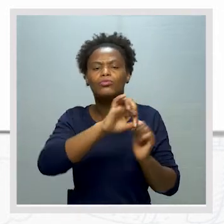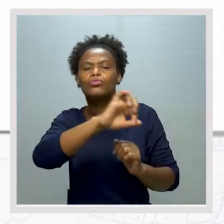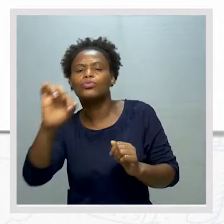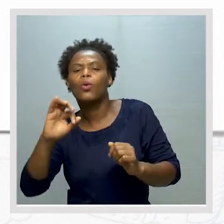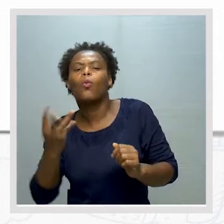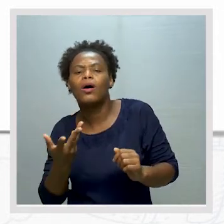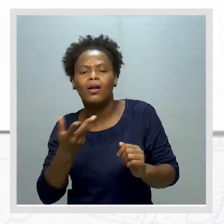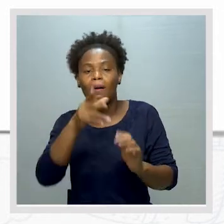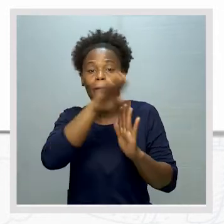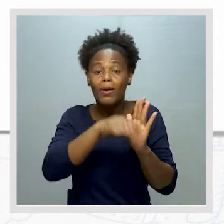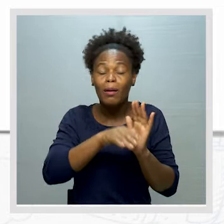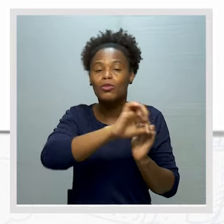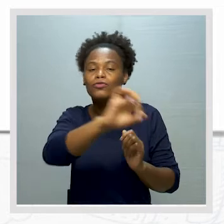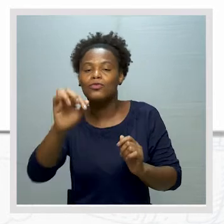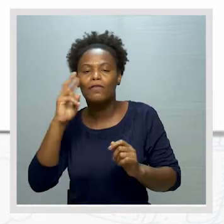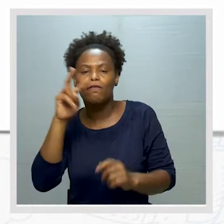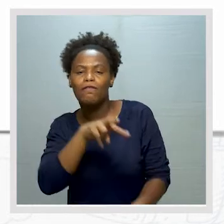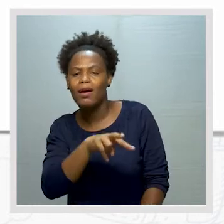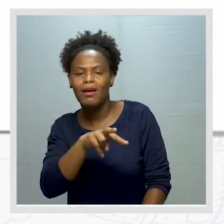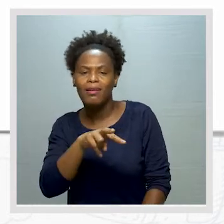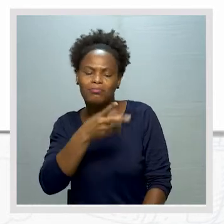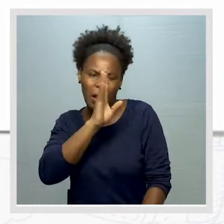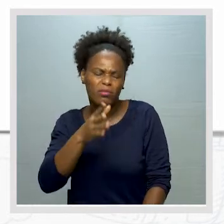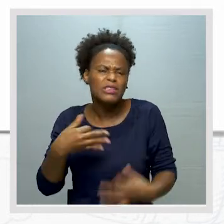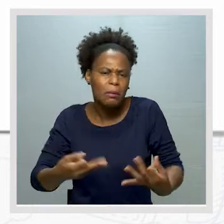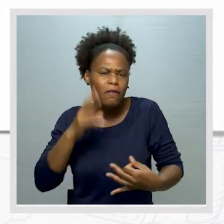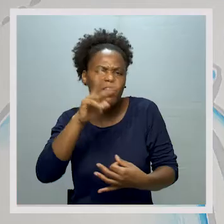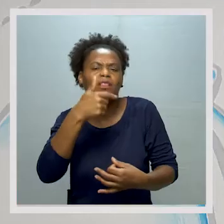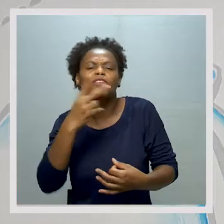programme regardez-vous d'habitude?